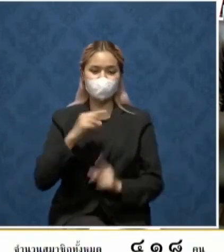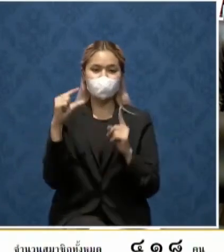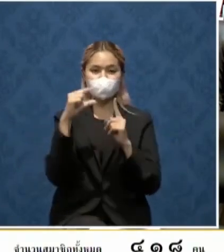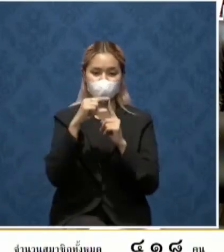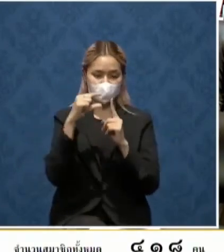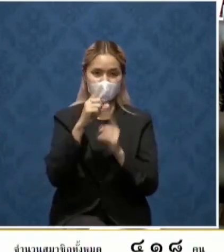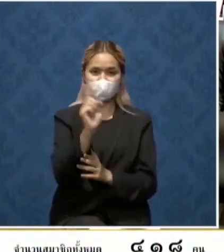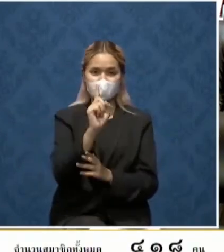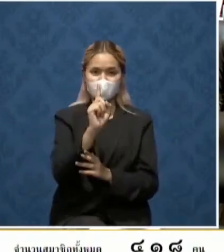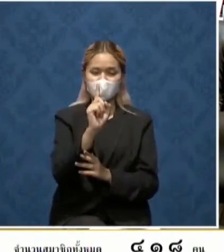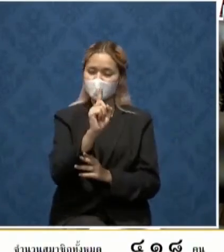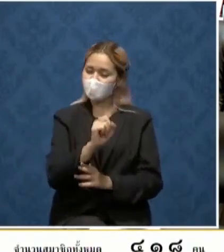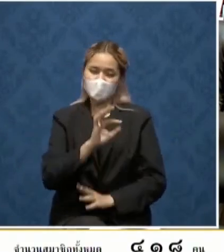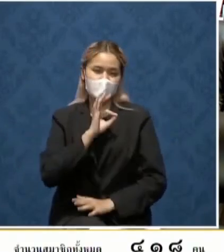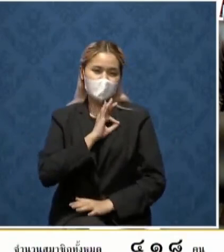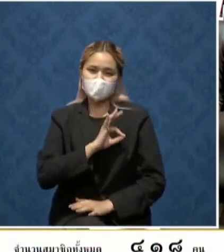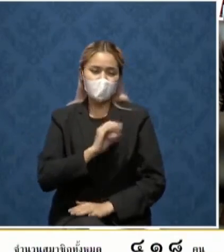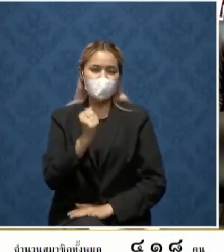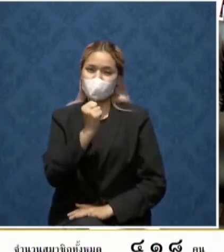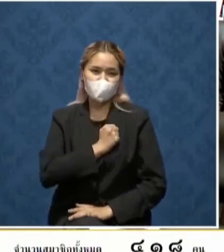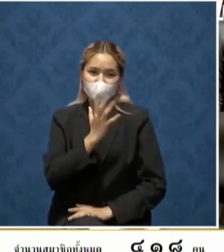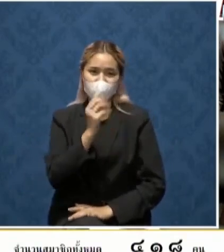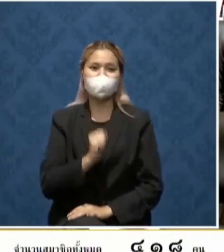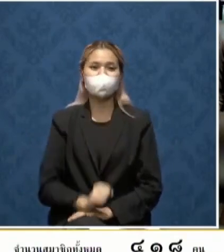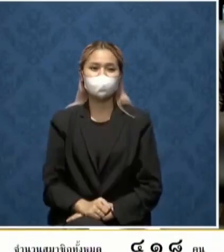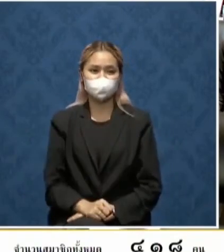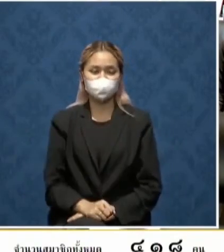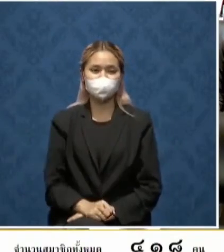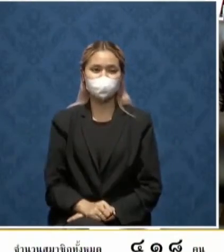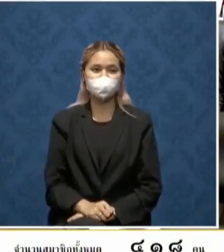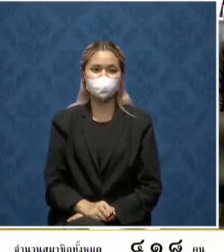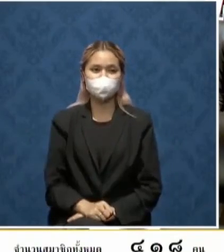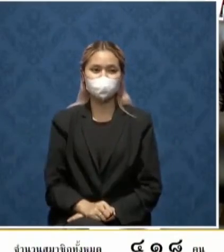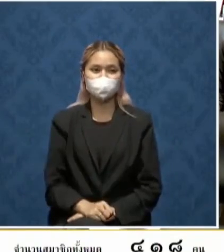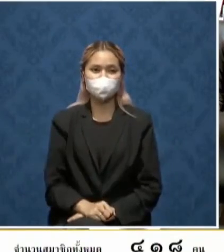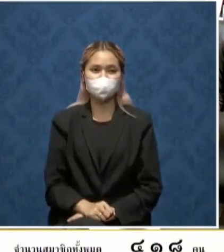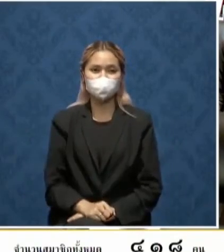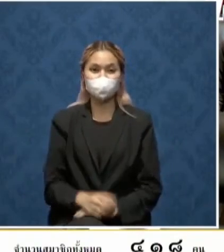เดวครั่าเกนเยี่วยาเหืเกนครัท่